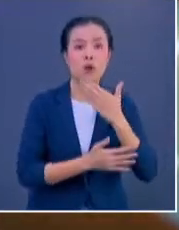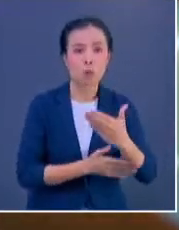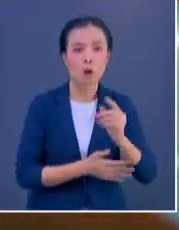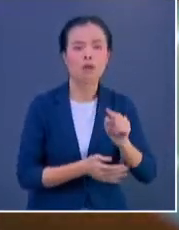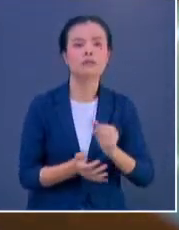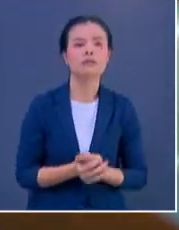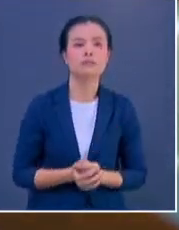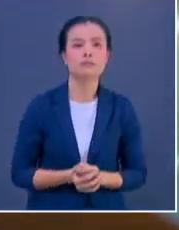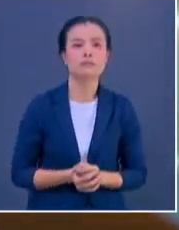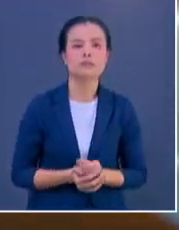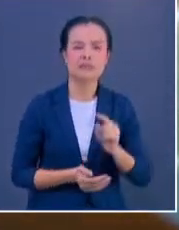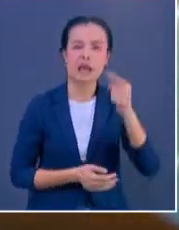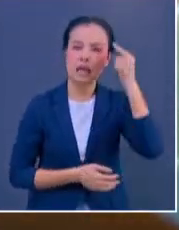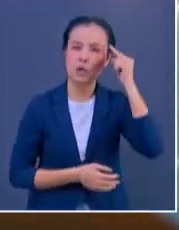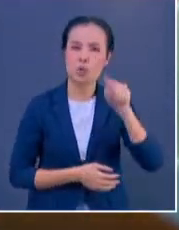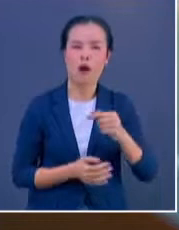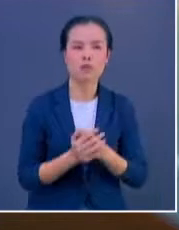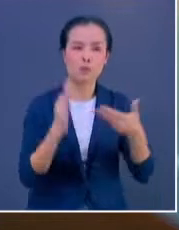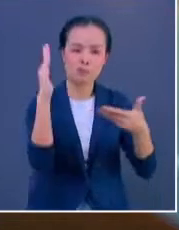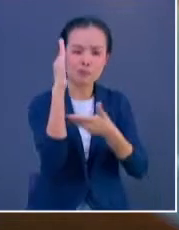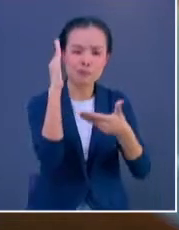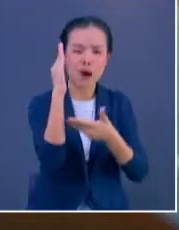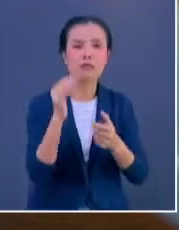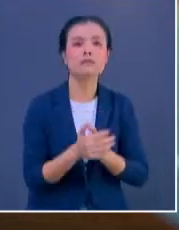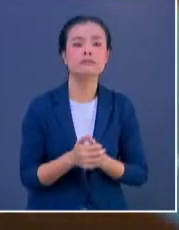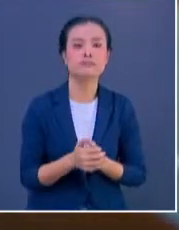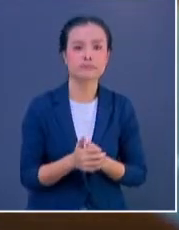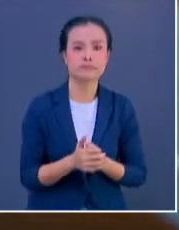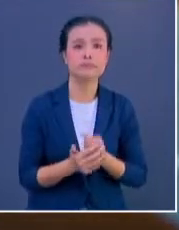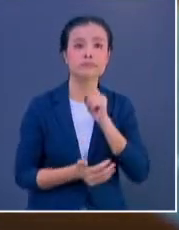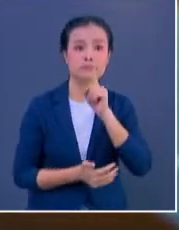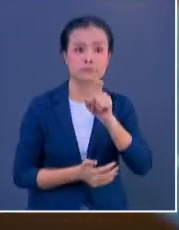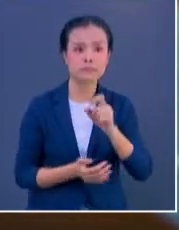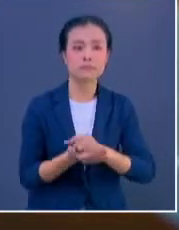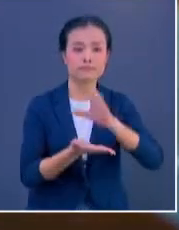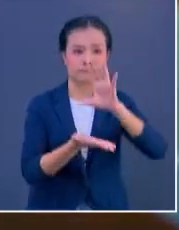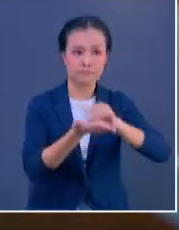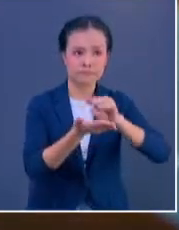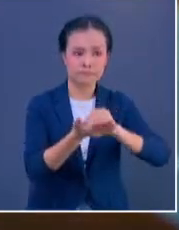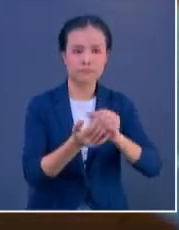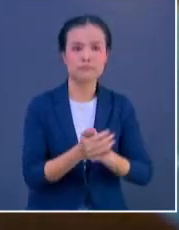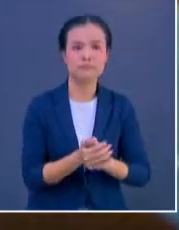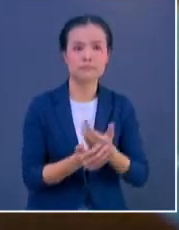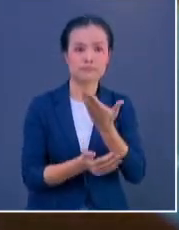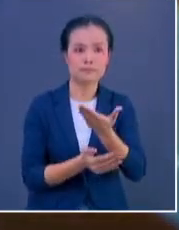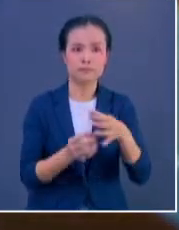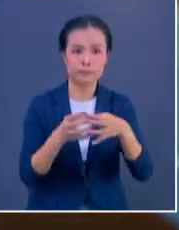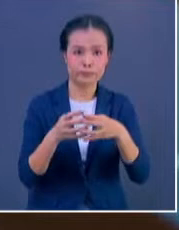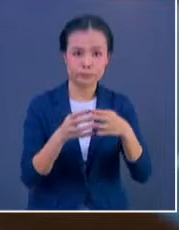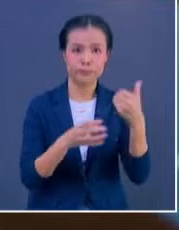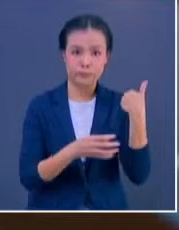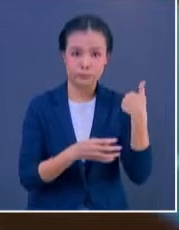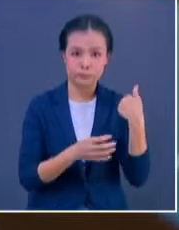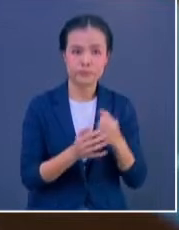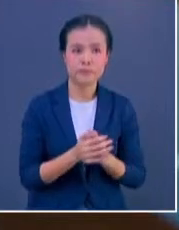รณีอย่างนี้นี่ก็แสดงว่าเป็นบุกลุกที ่ครับงั้นผมถามต่อเลยว่าจากข้อมูลที่ทางดร.โสพลและทีมงานมี ครับ